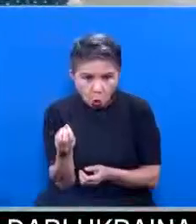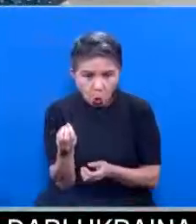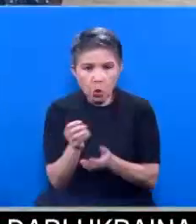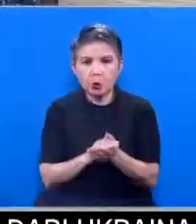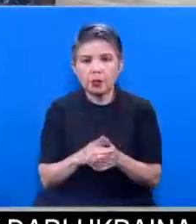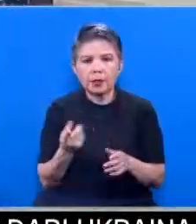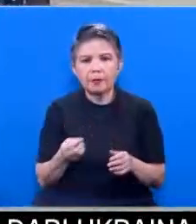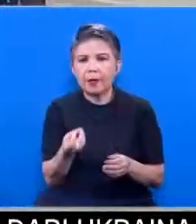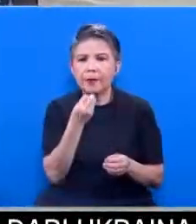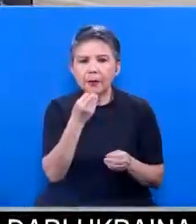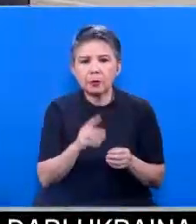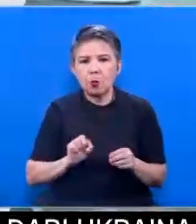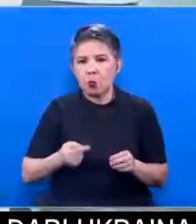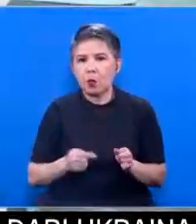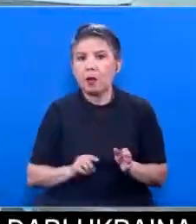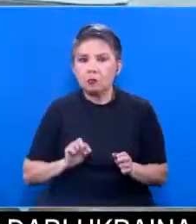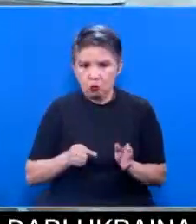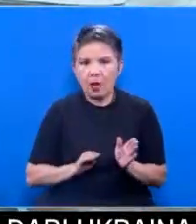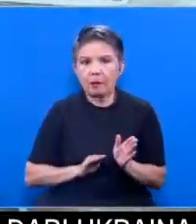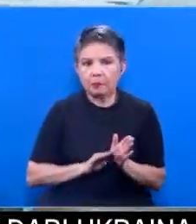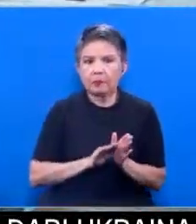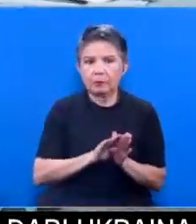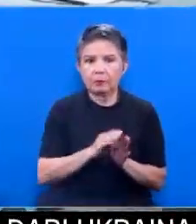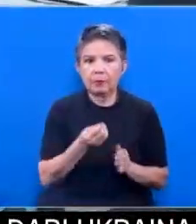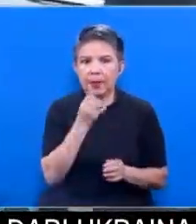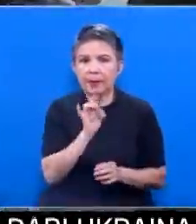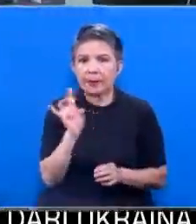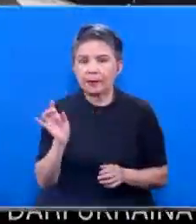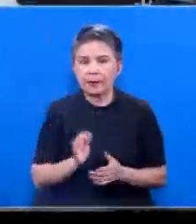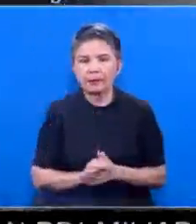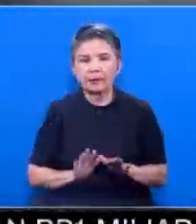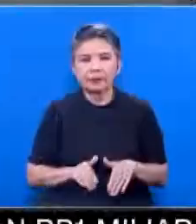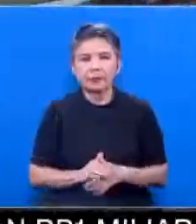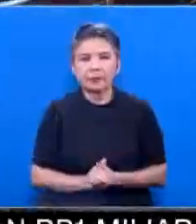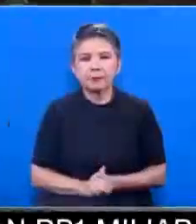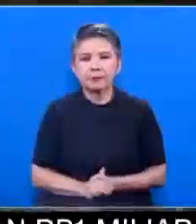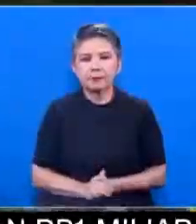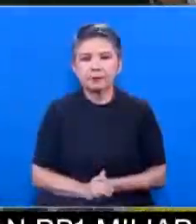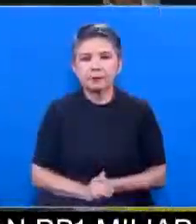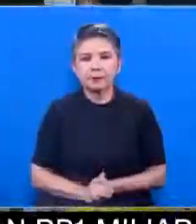sejumlah bahan pokok kini mulai merangkak naik. Tim Liputan CNN Indonesia.